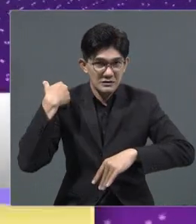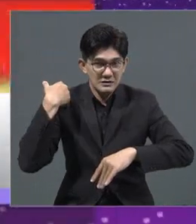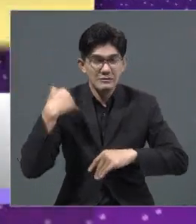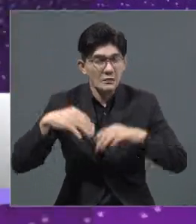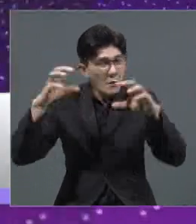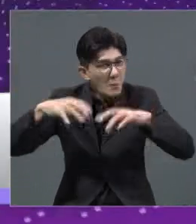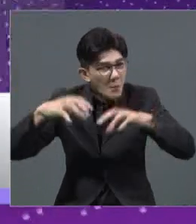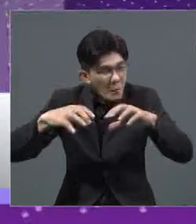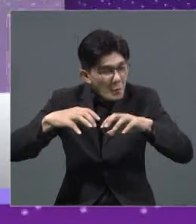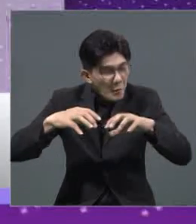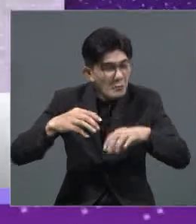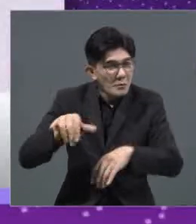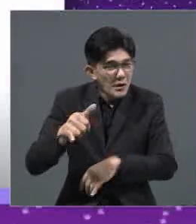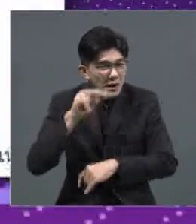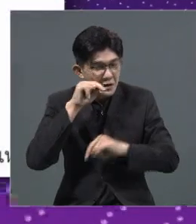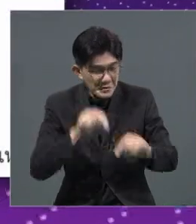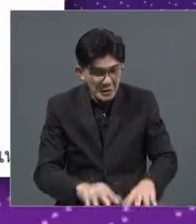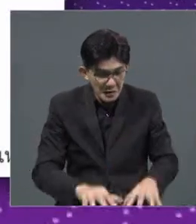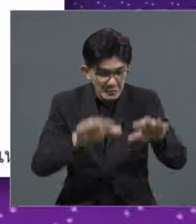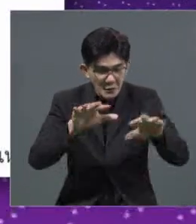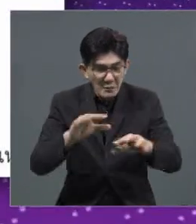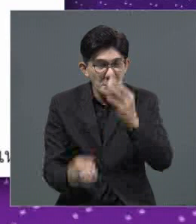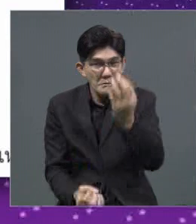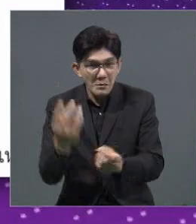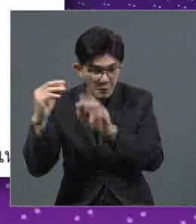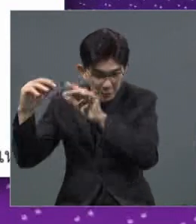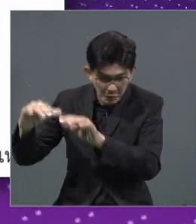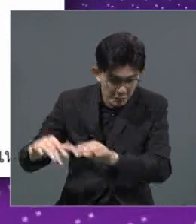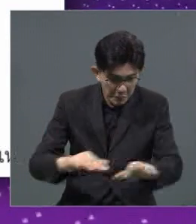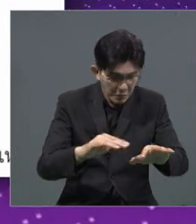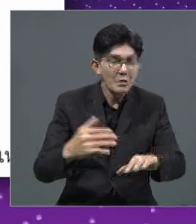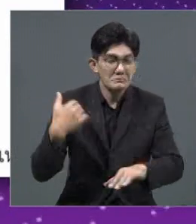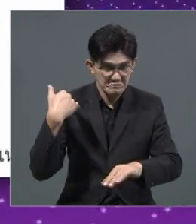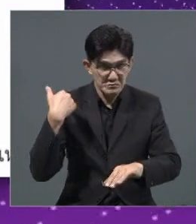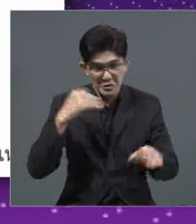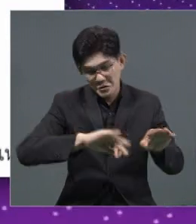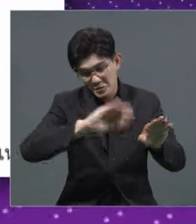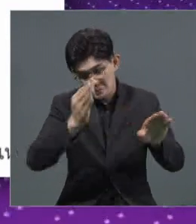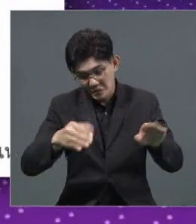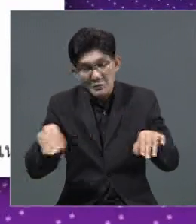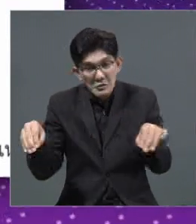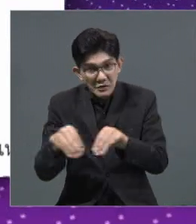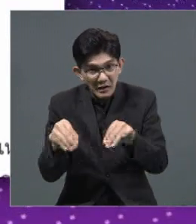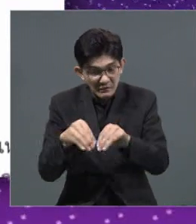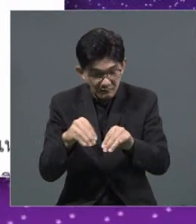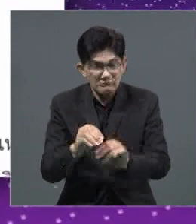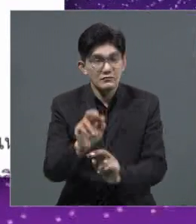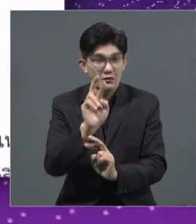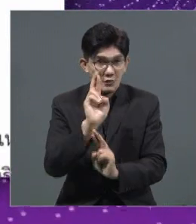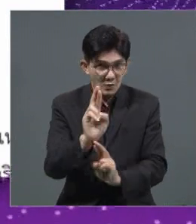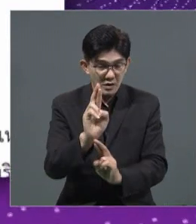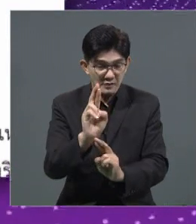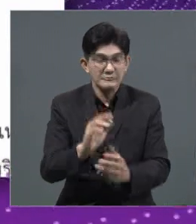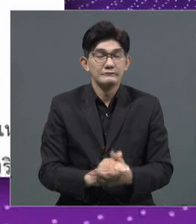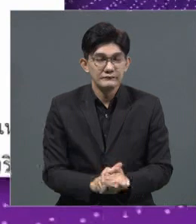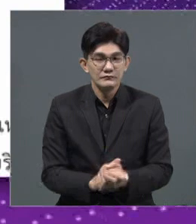สะสมซึ่งอาจจะทำให้เกิดน้ำท่วมฉับพลันน้ำป่าไหลหลากโดยเฉพาะพื้นที่ลาดเชือเขาใกล้ทางน้ำไหลผ่านและพื้น